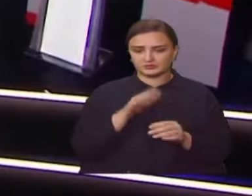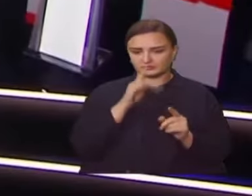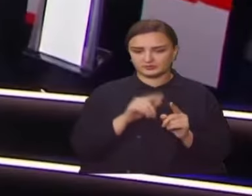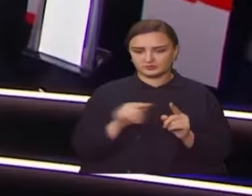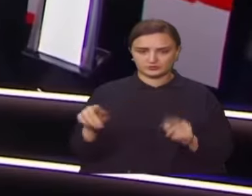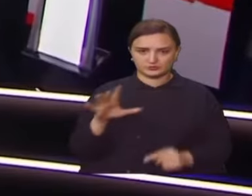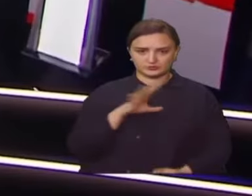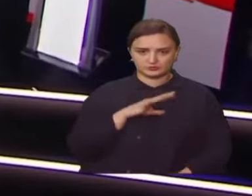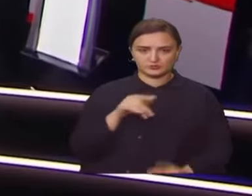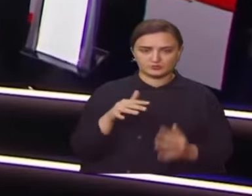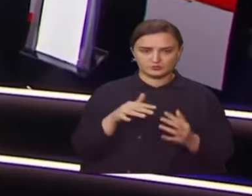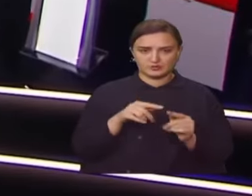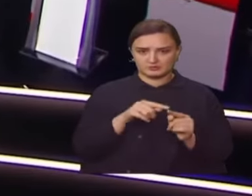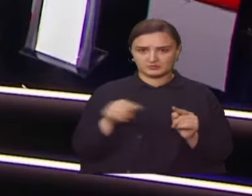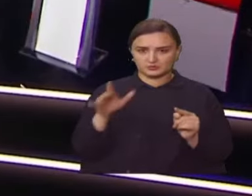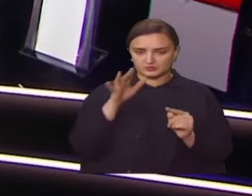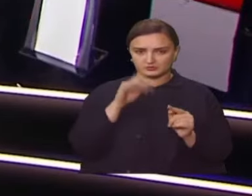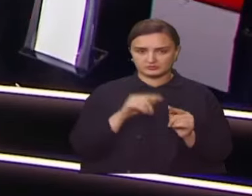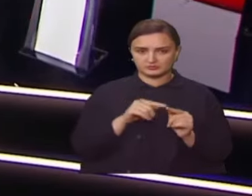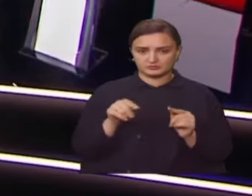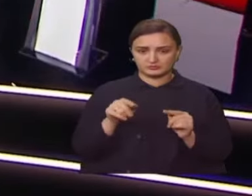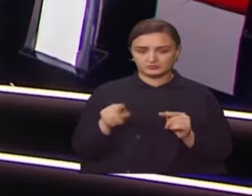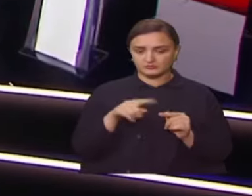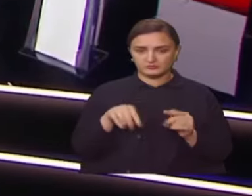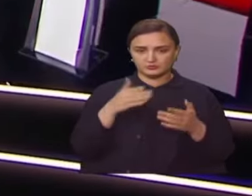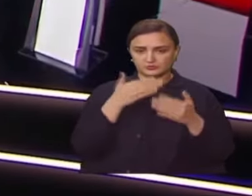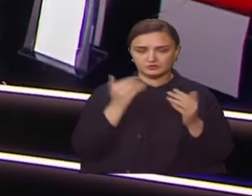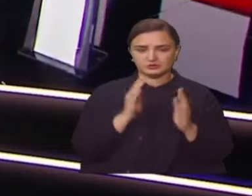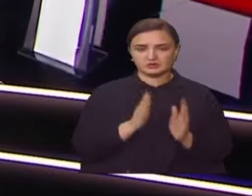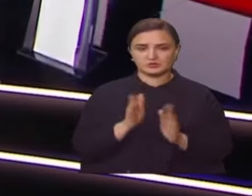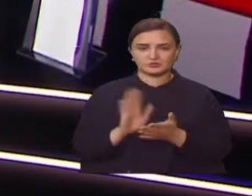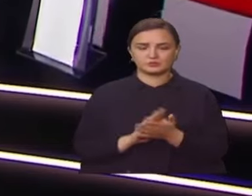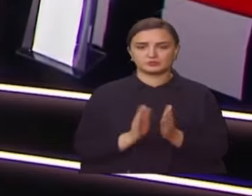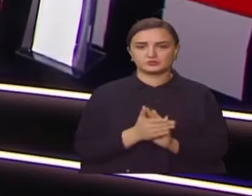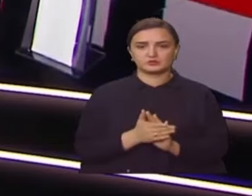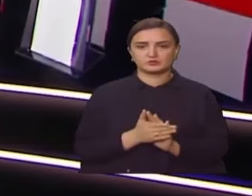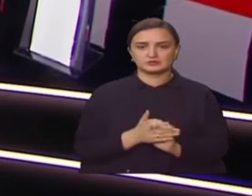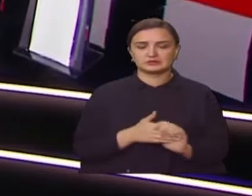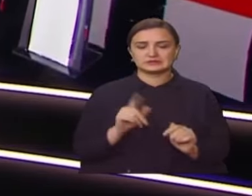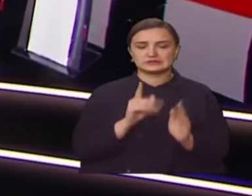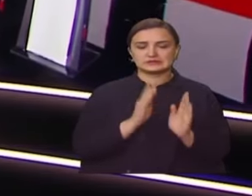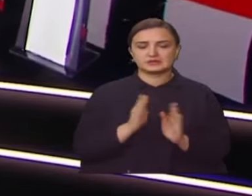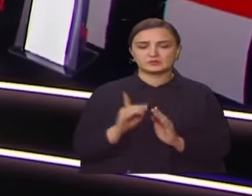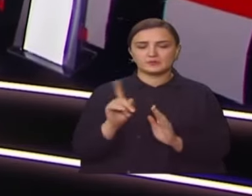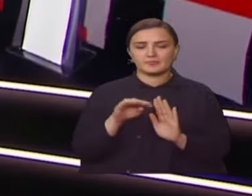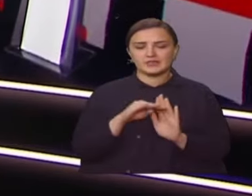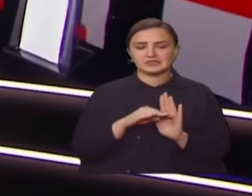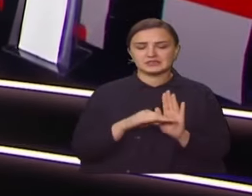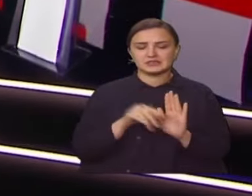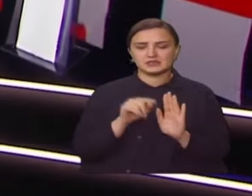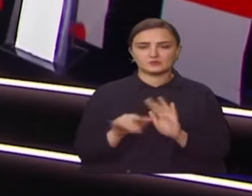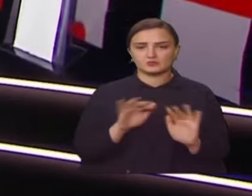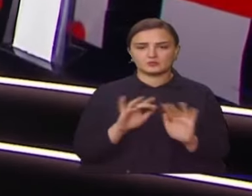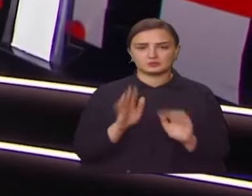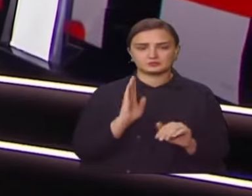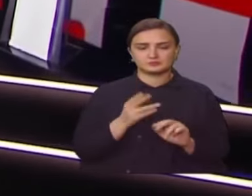პერიოდში მოხდა ომის განმავლობაში. ესენი არ არის სტაბილური მდგომარეობა. ანუ რა სტაბილურ სისტემურ პროცესს